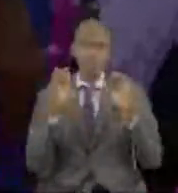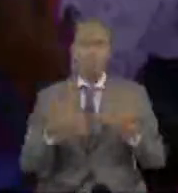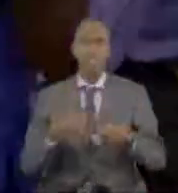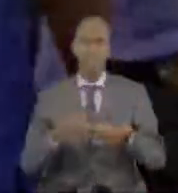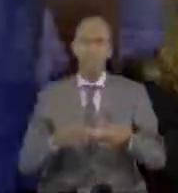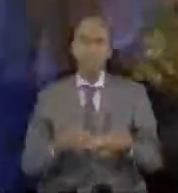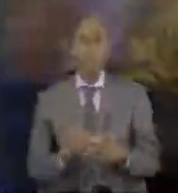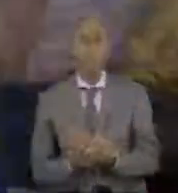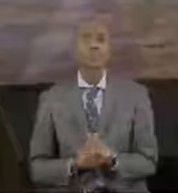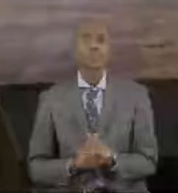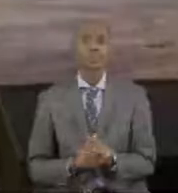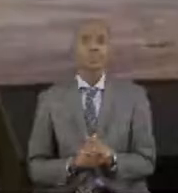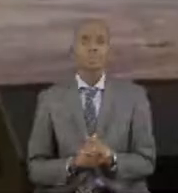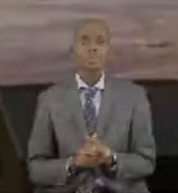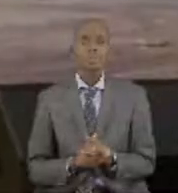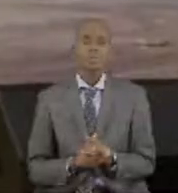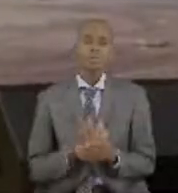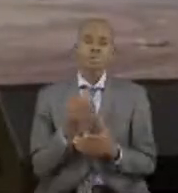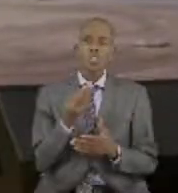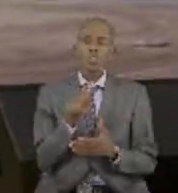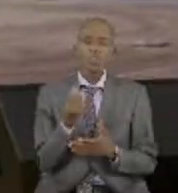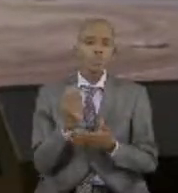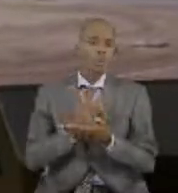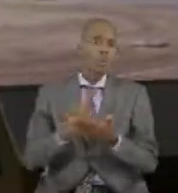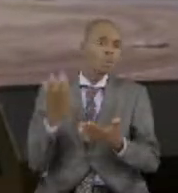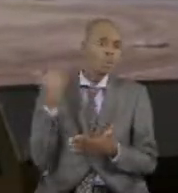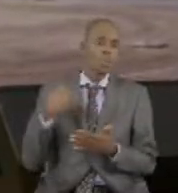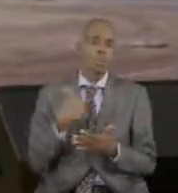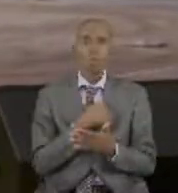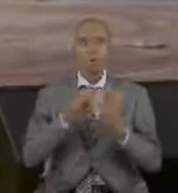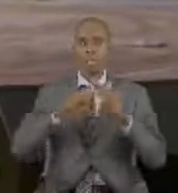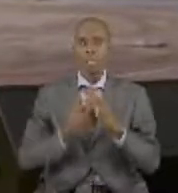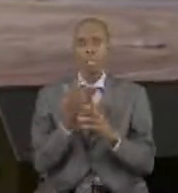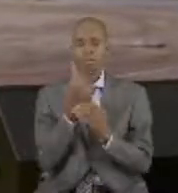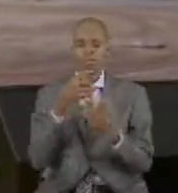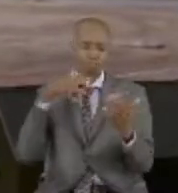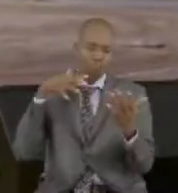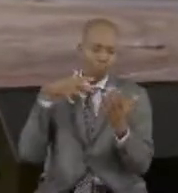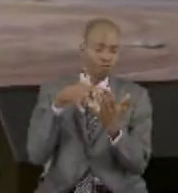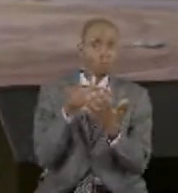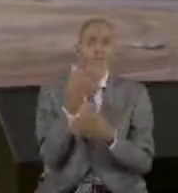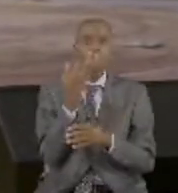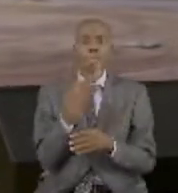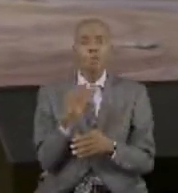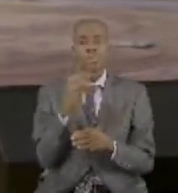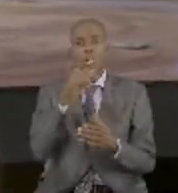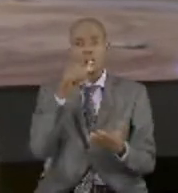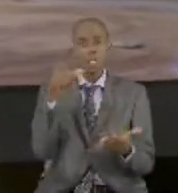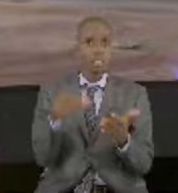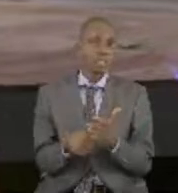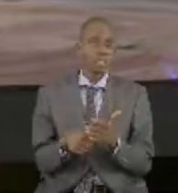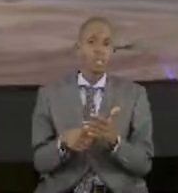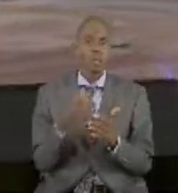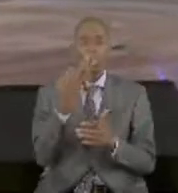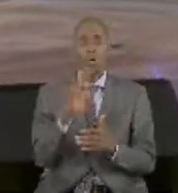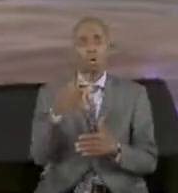vous pouvez vous asseoir maintenant. Les semaines passées, nous avons commencé l'étude de l'épître